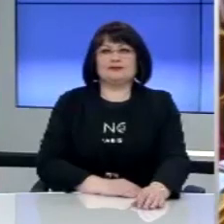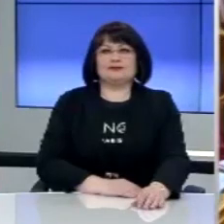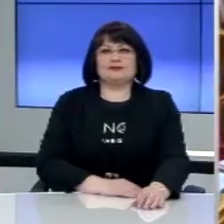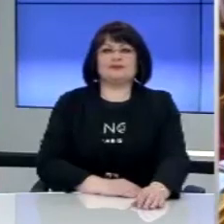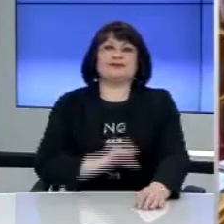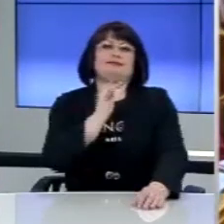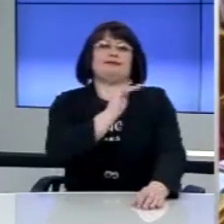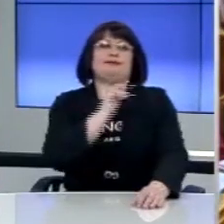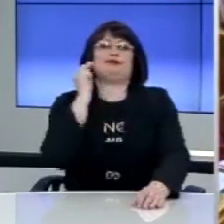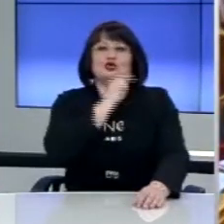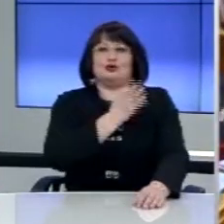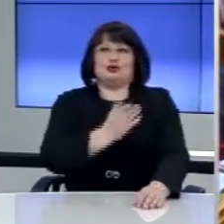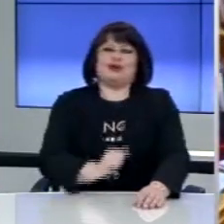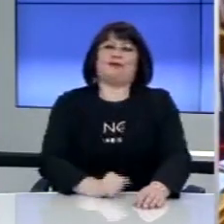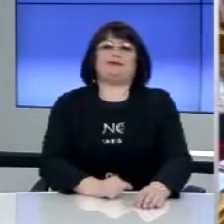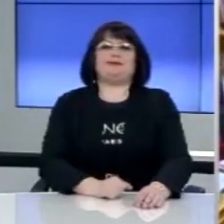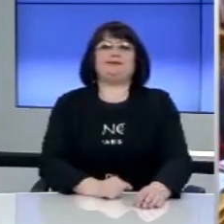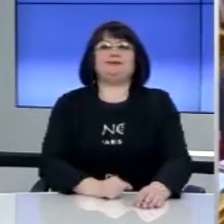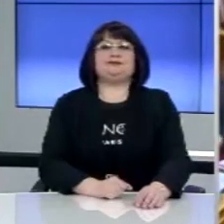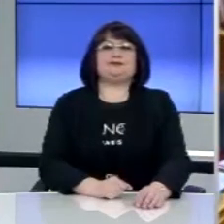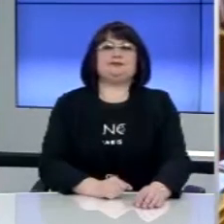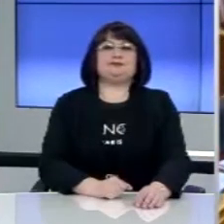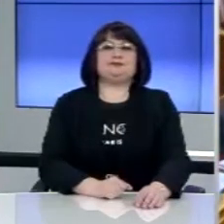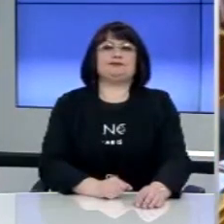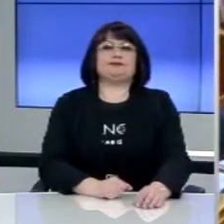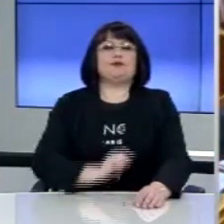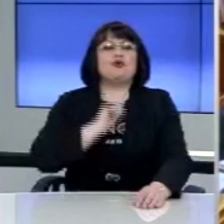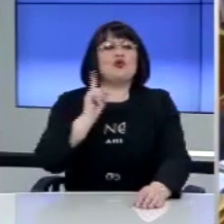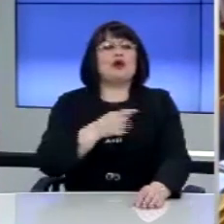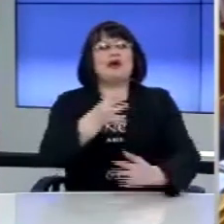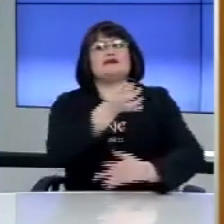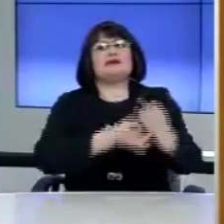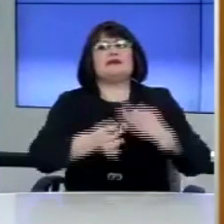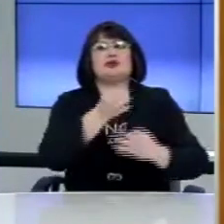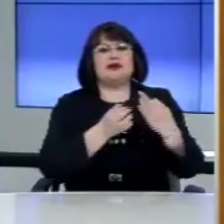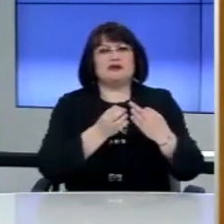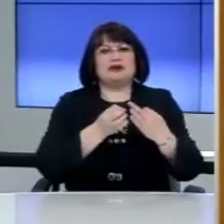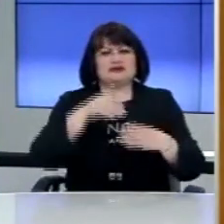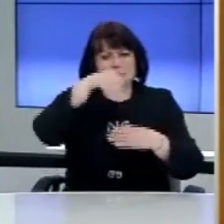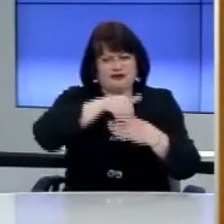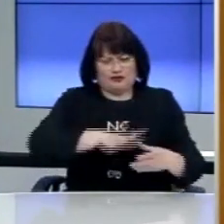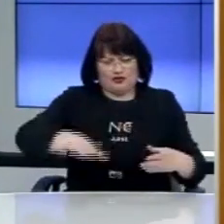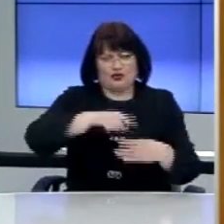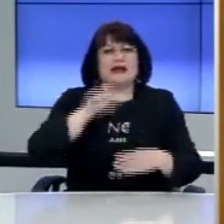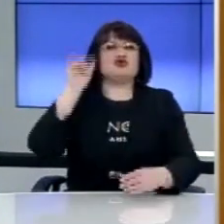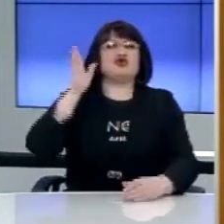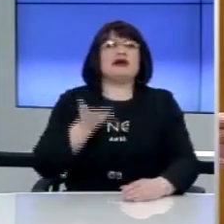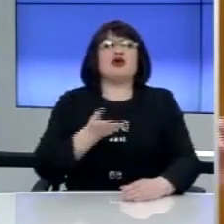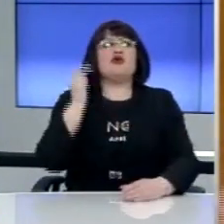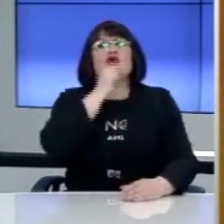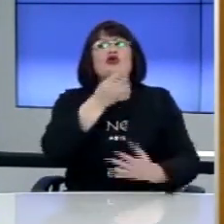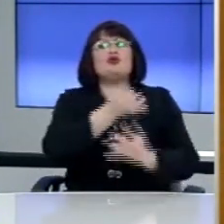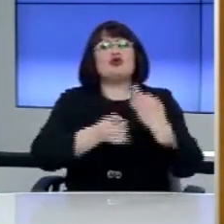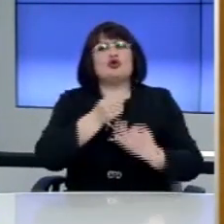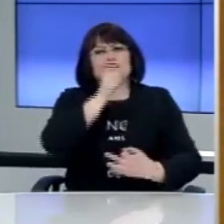Κύριε Πρωθυπουργέ, σε όλες τις παρεμβάσεις σας, στο εσωτερικό και το εξωτερικό, και